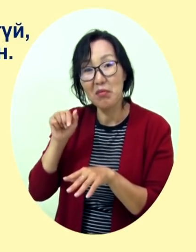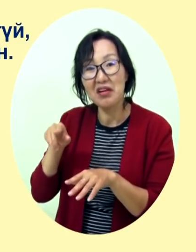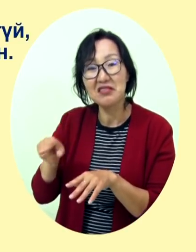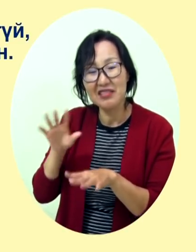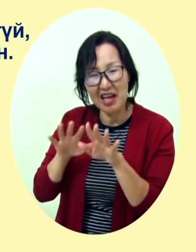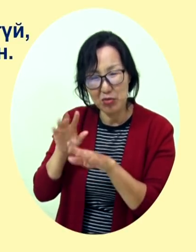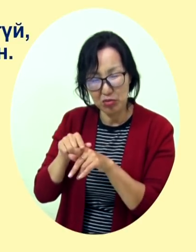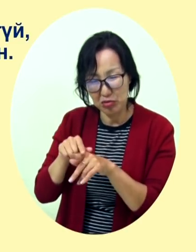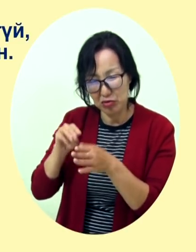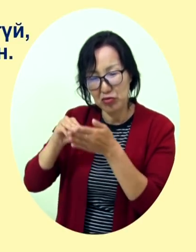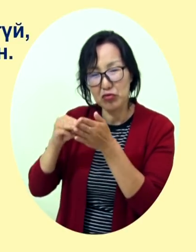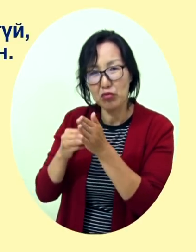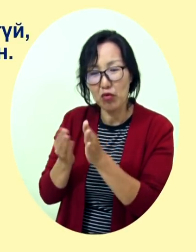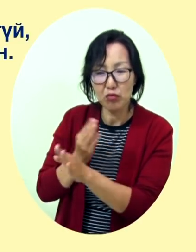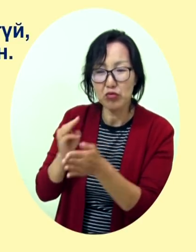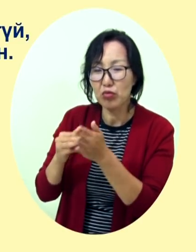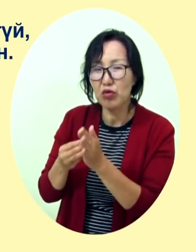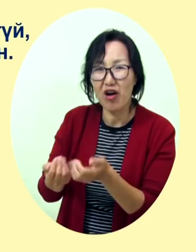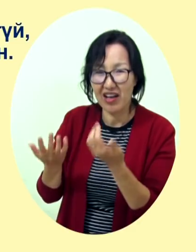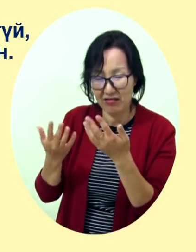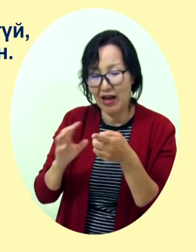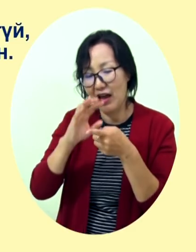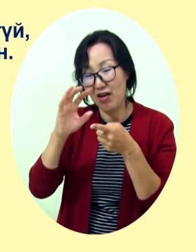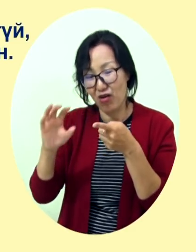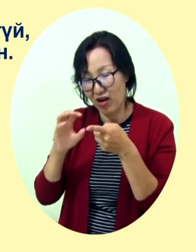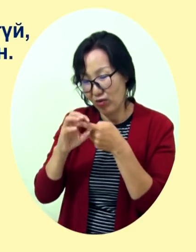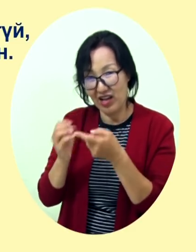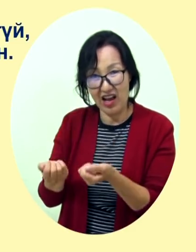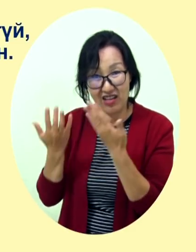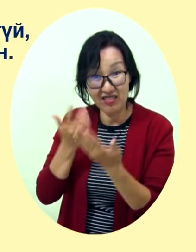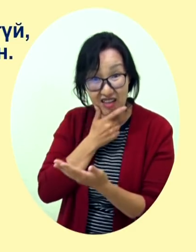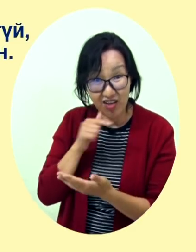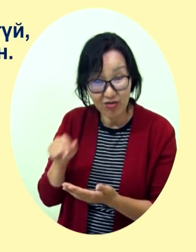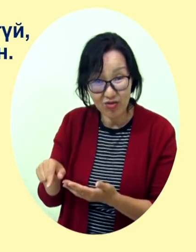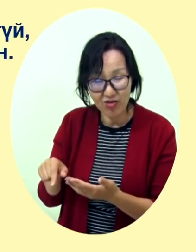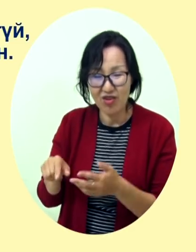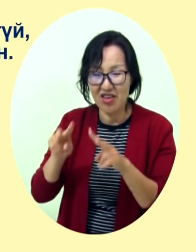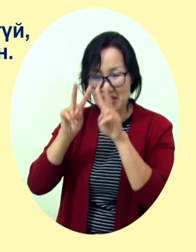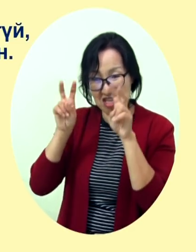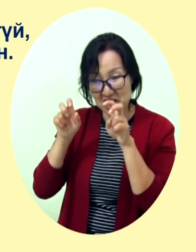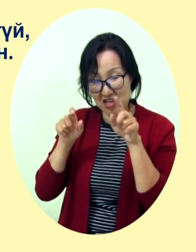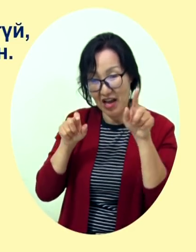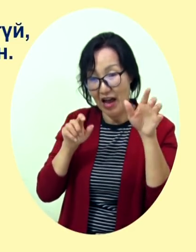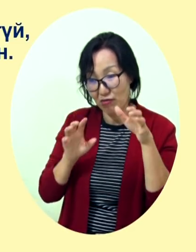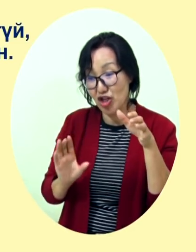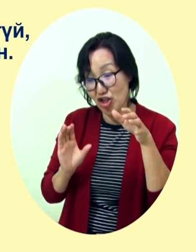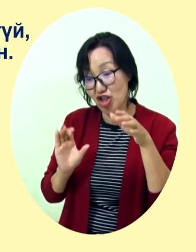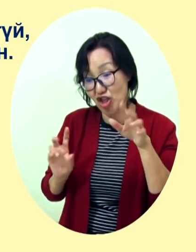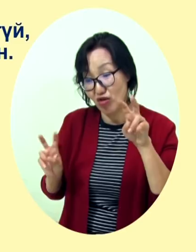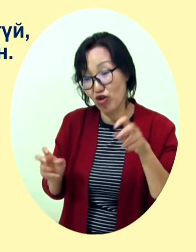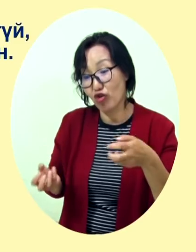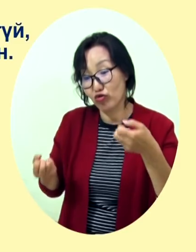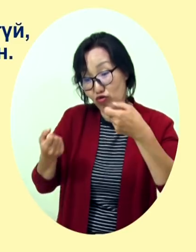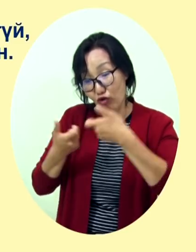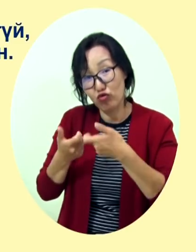зохион бичигтэй төлөвлөөгүй учраас мэдээж агуулга бүрэн гаргаж чадаагүй. Ихийн агуулга нь сэдвтэйгээ тохирсон ч